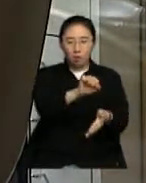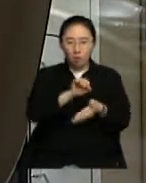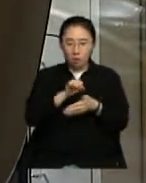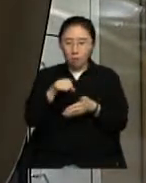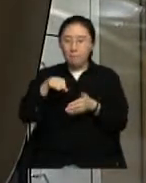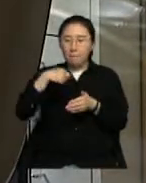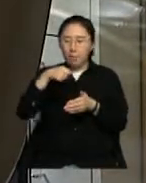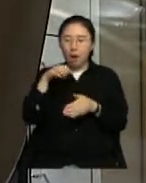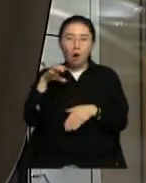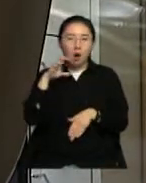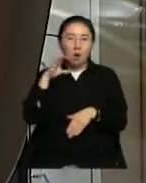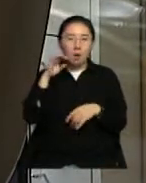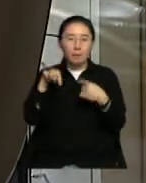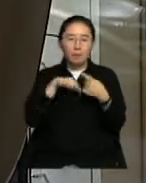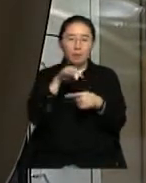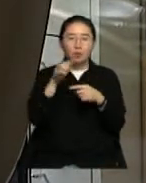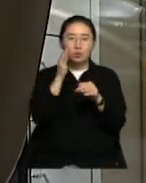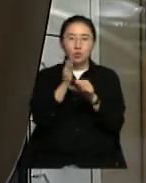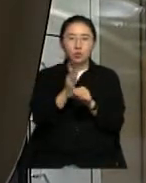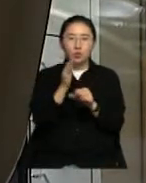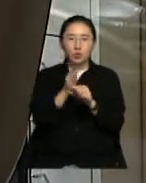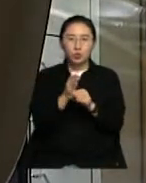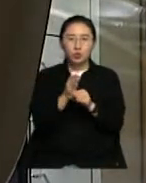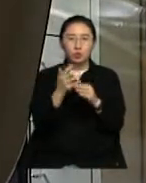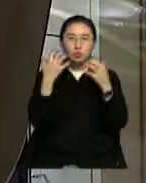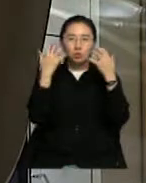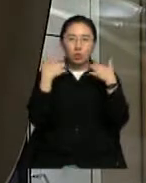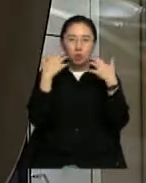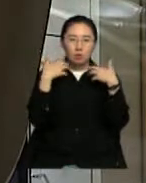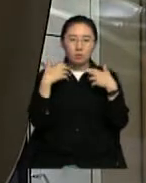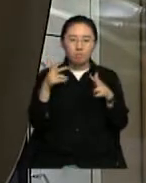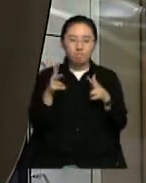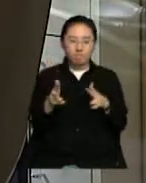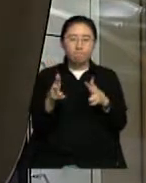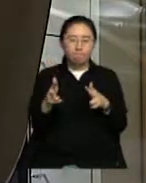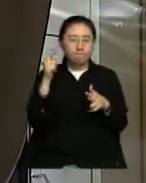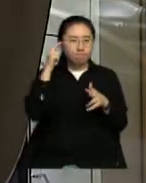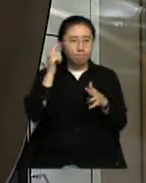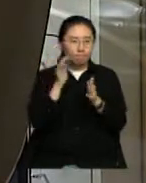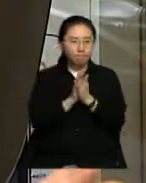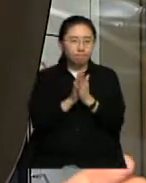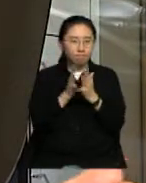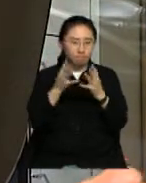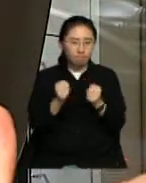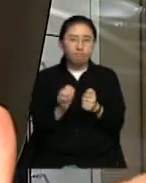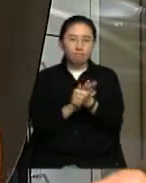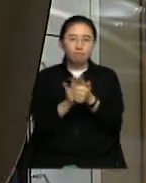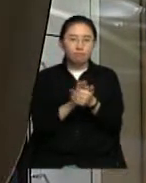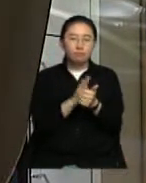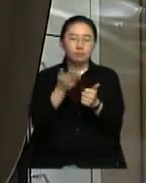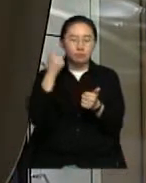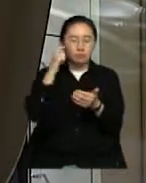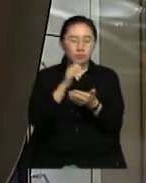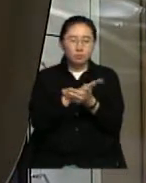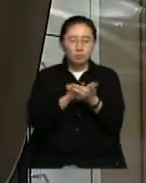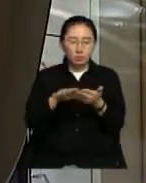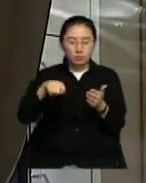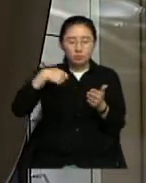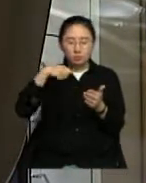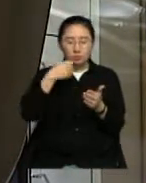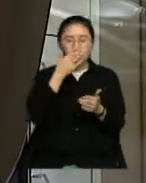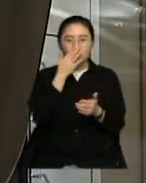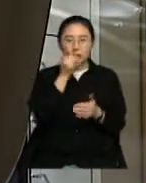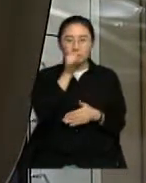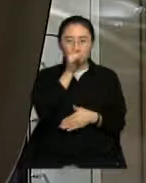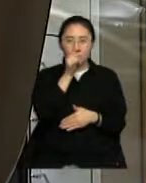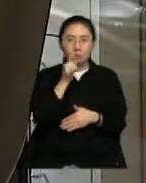있는 카페로 운영하고 있고 뭐 여름 같은 경우는 에어컨을 좀 나름 많이 틀어드려서 좀 시원한 상태,